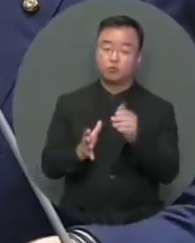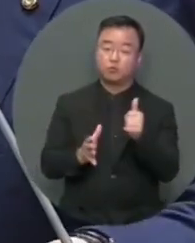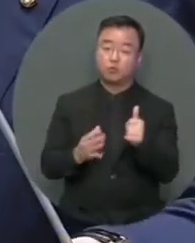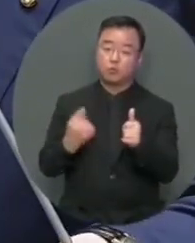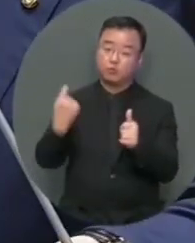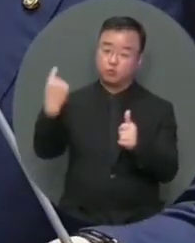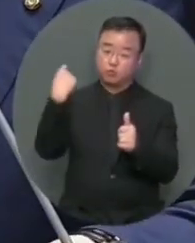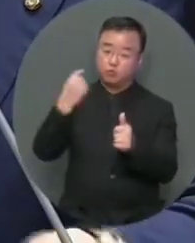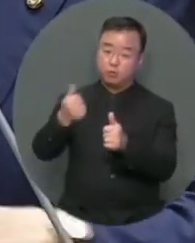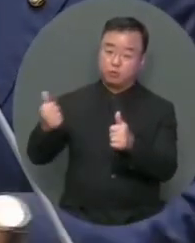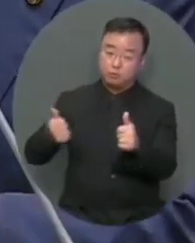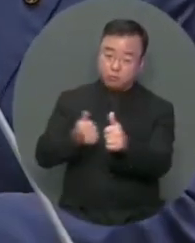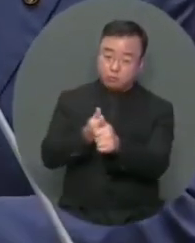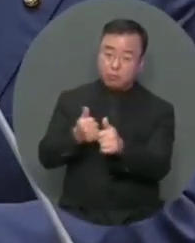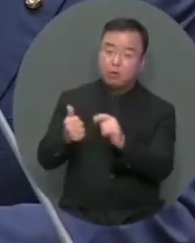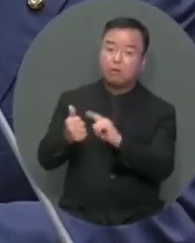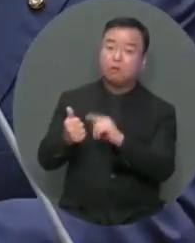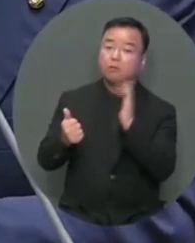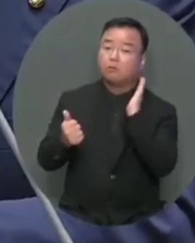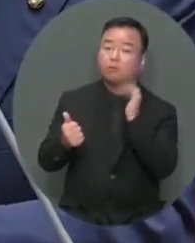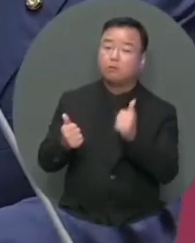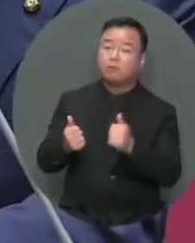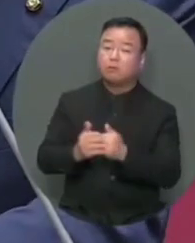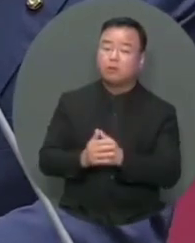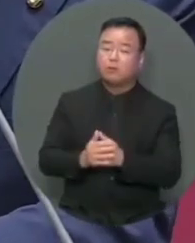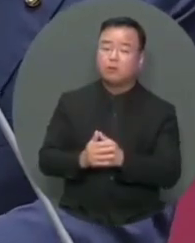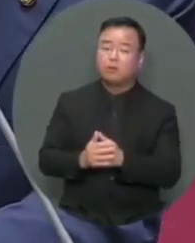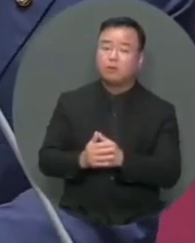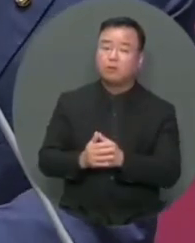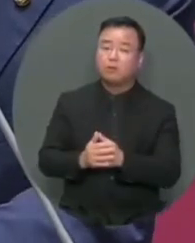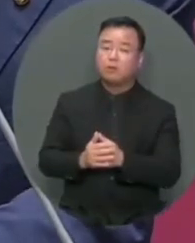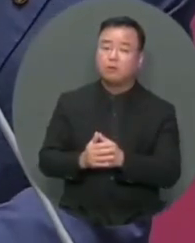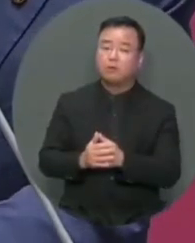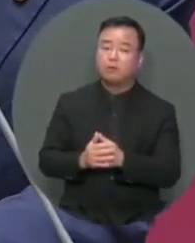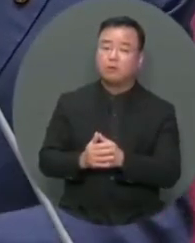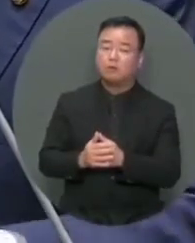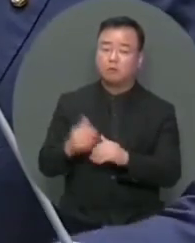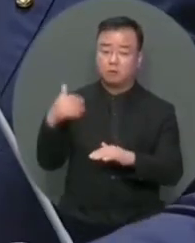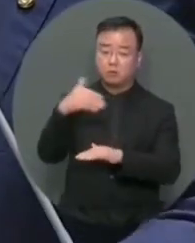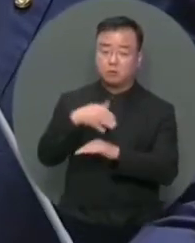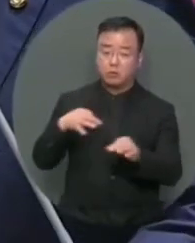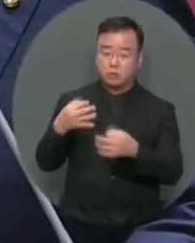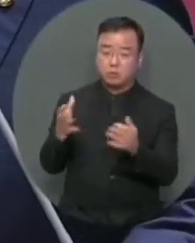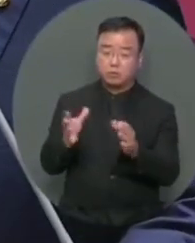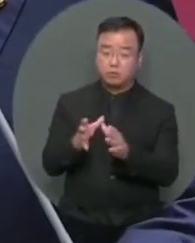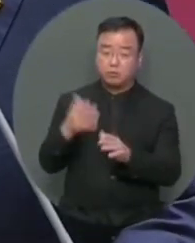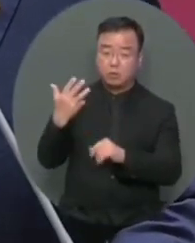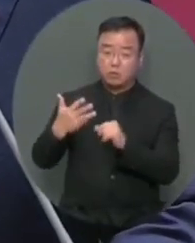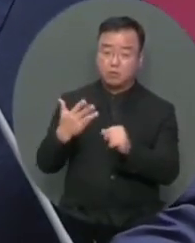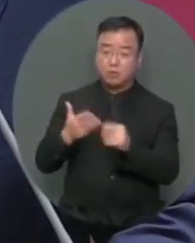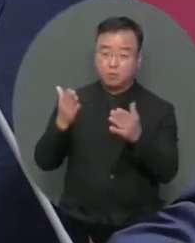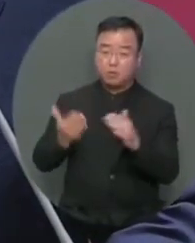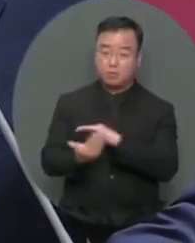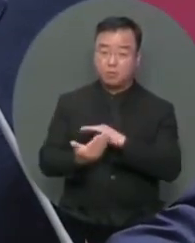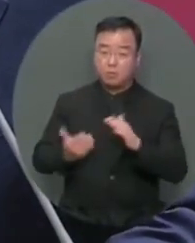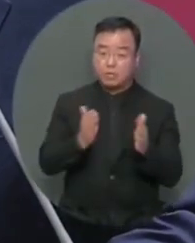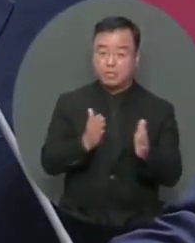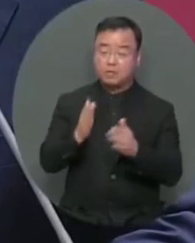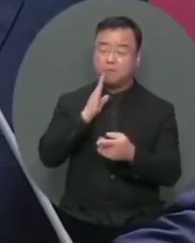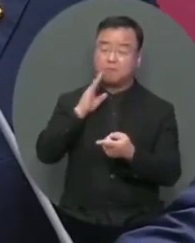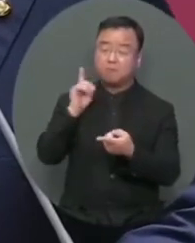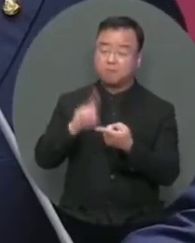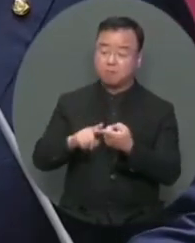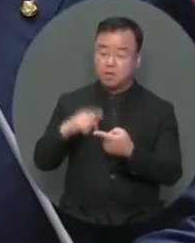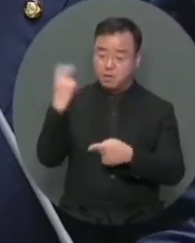숨는 거예요? 대처 양서면으로 8년간 기재부 외타가 나서 결정된 게 새 정부